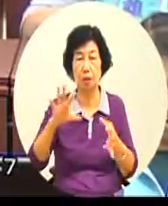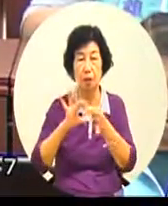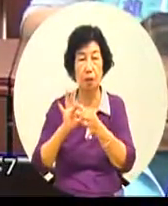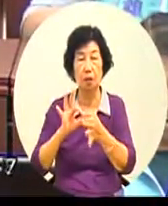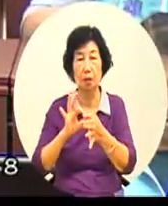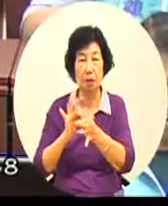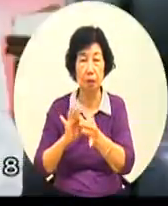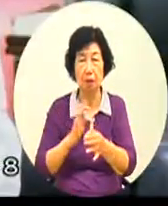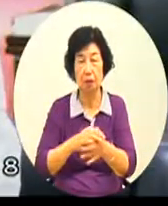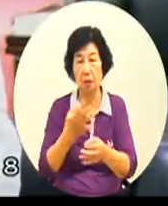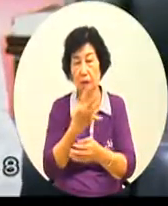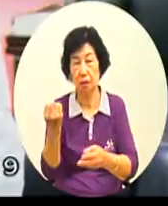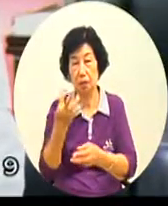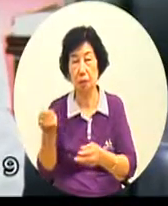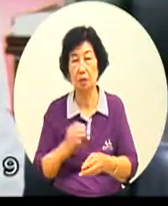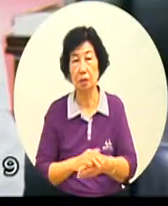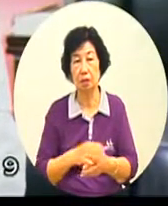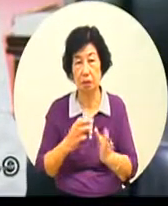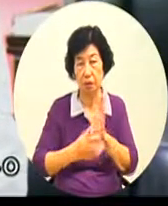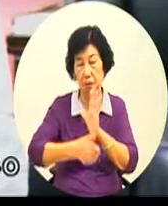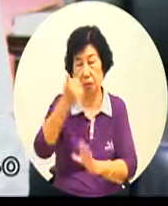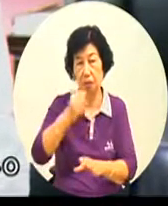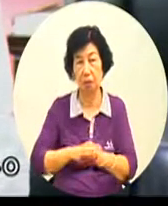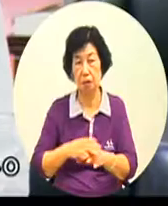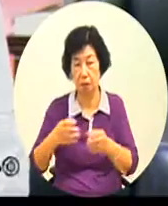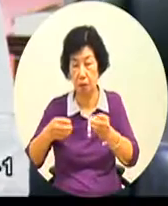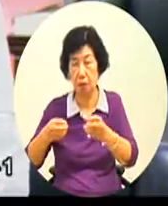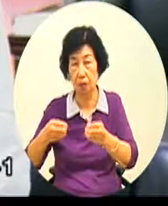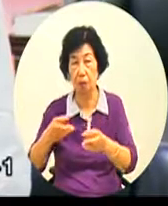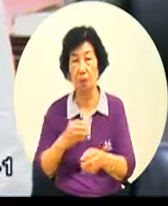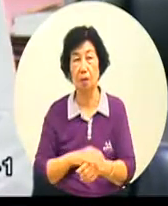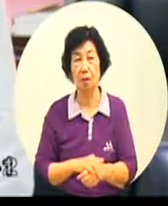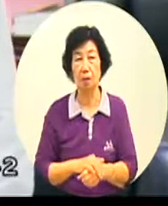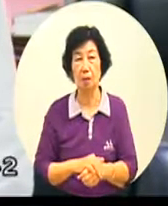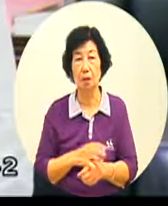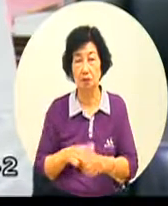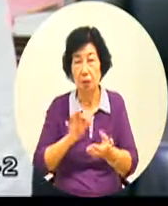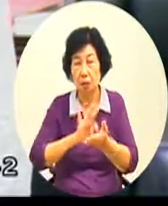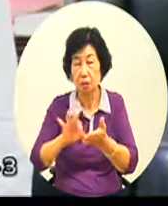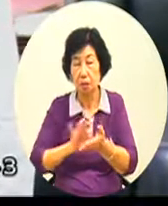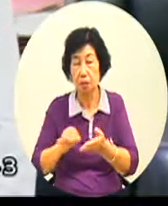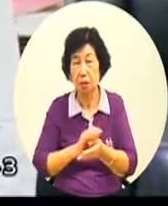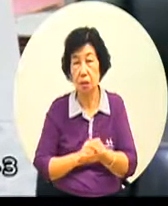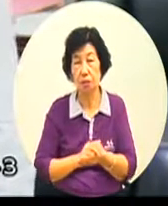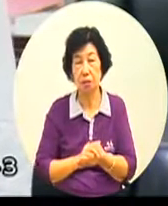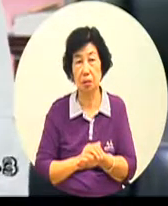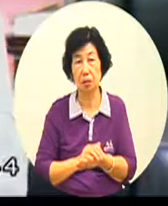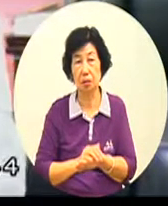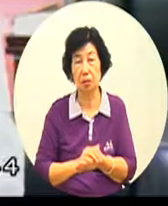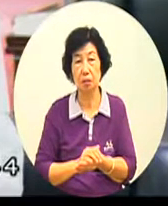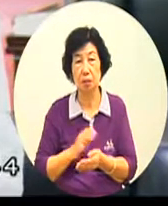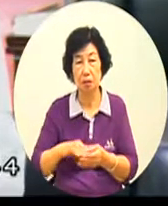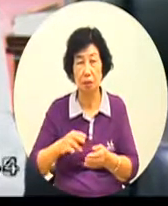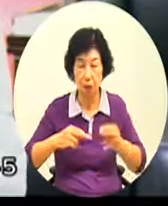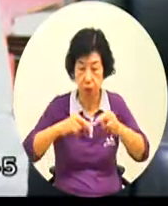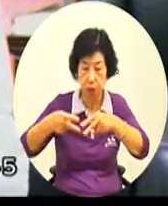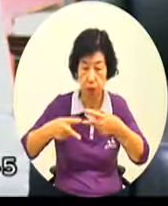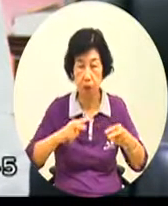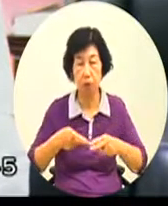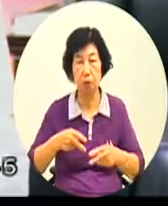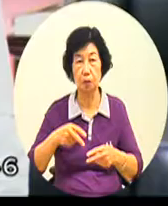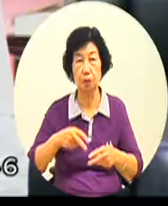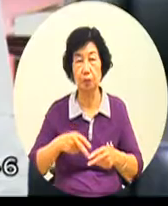员做报告。 跟局长讨论的意思是说哈，针对用了这么多的钱在上面跟维护上面了哈，你